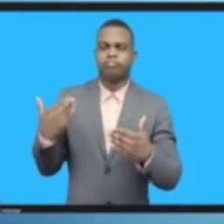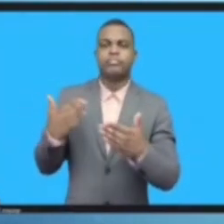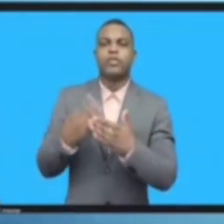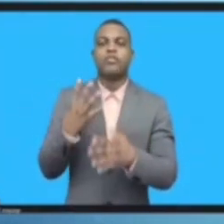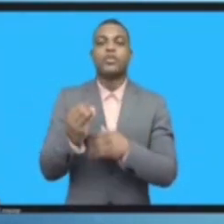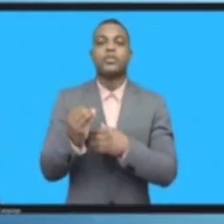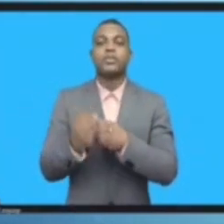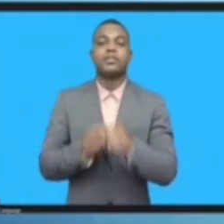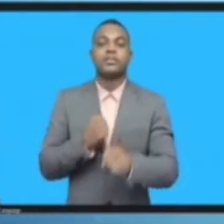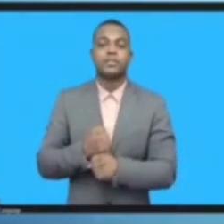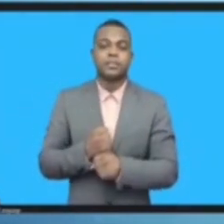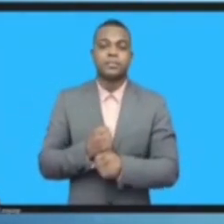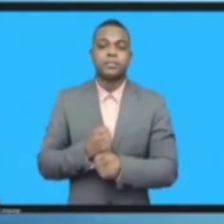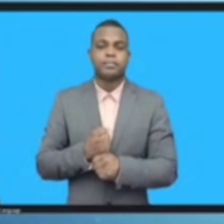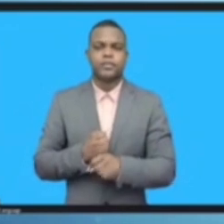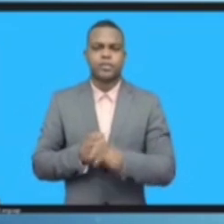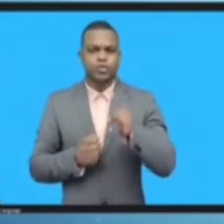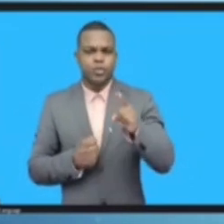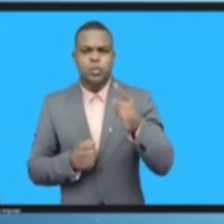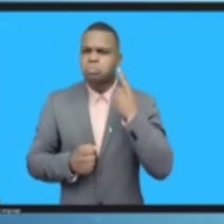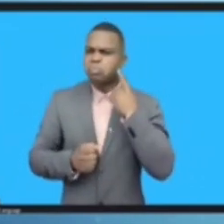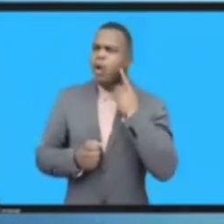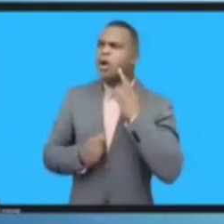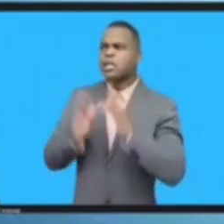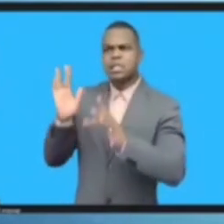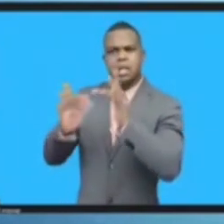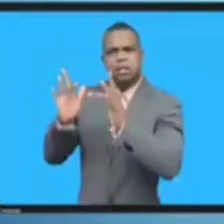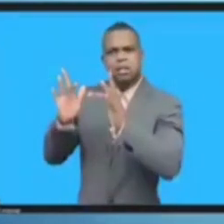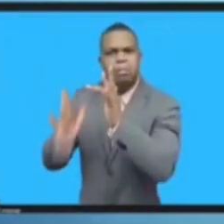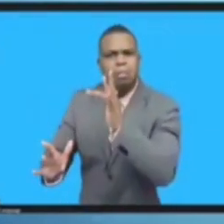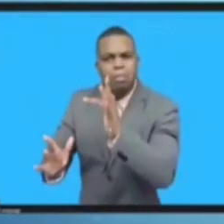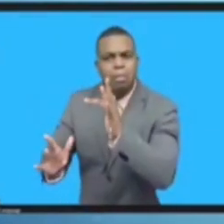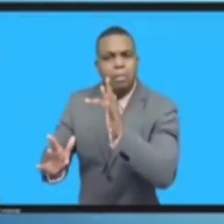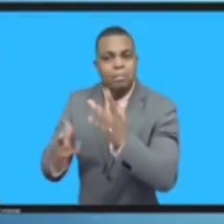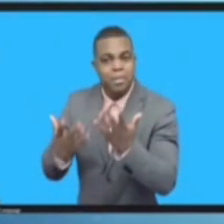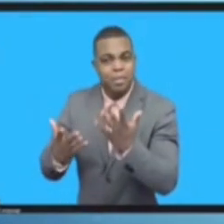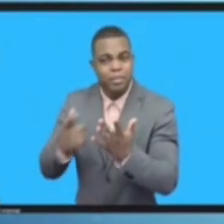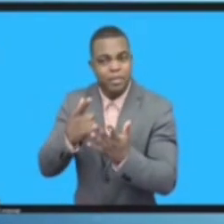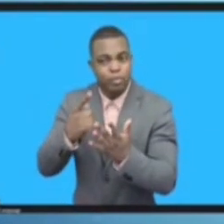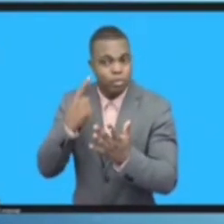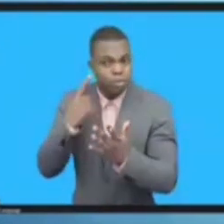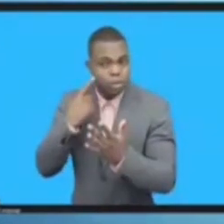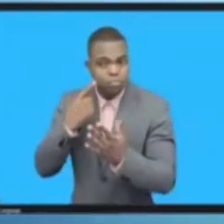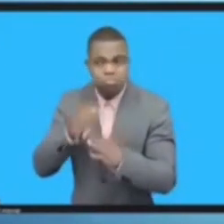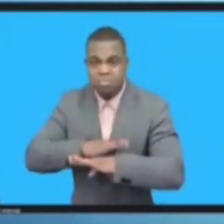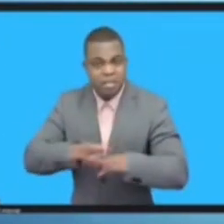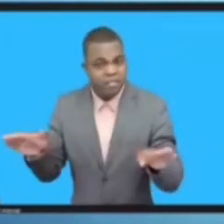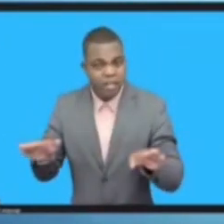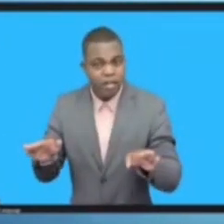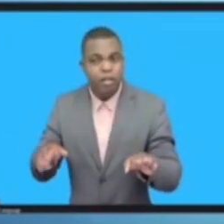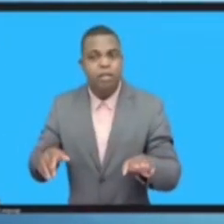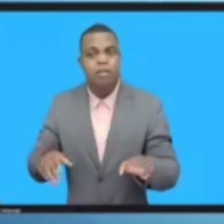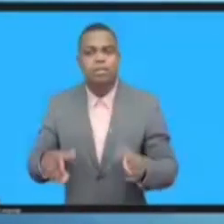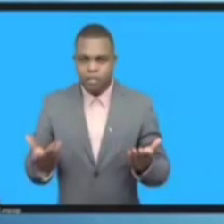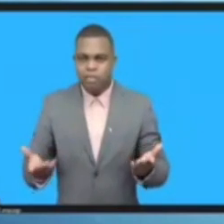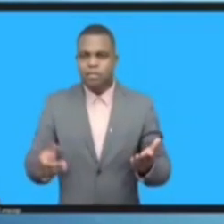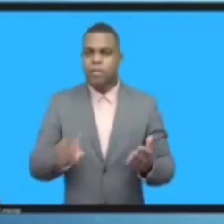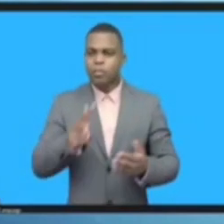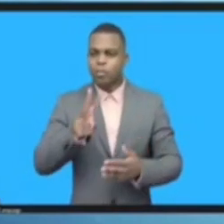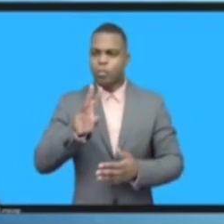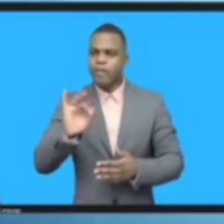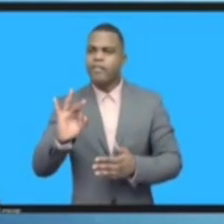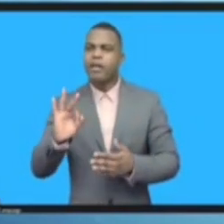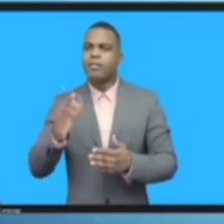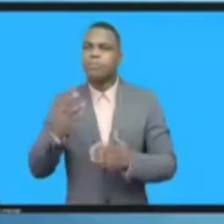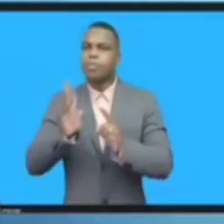l'Internet. L'Internet n'est jamais en panne, parce qu'il y a un groupe de personnes très habiles qui garantissent le